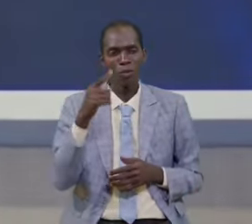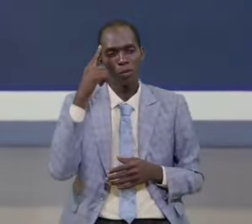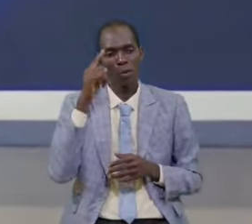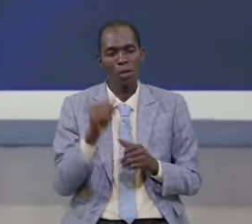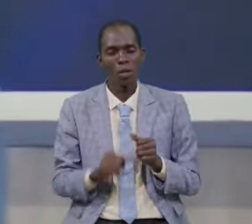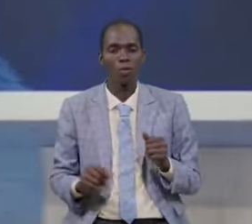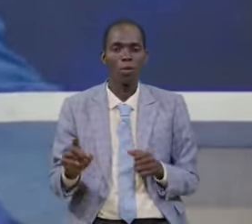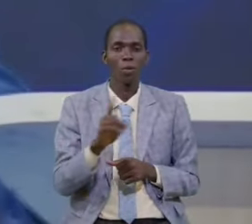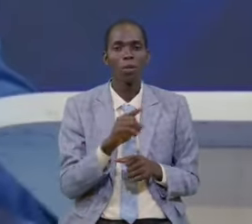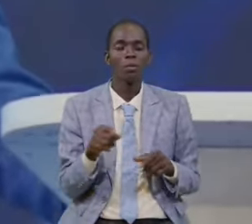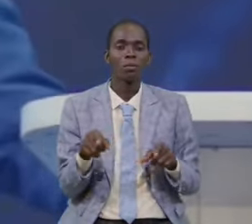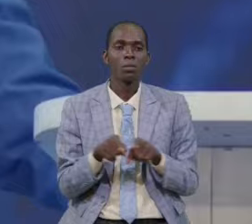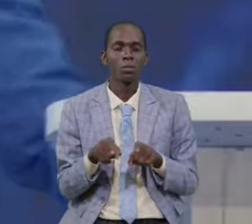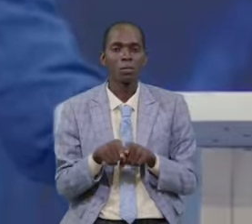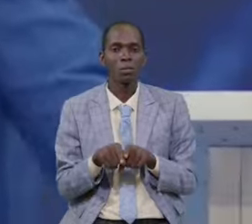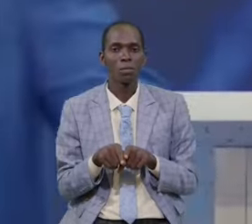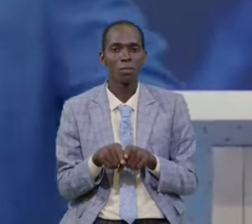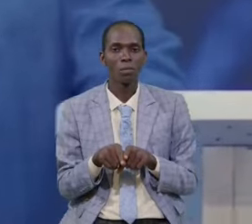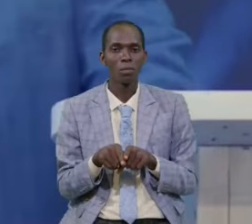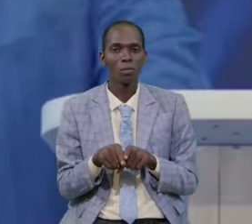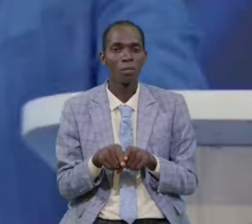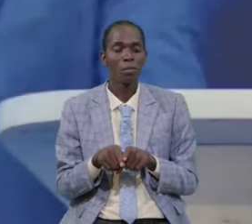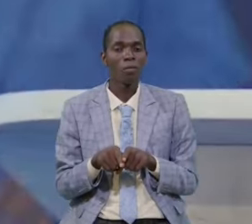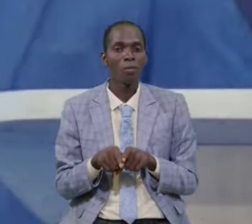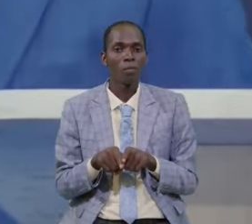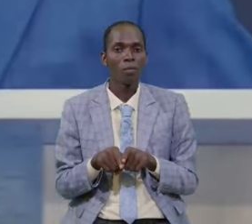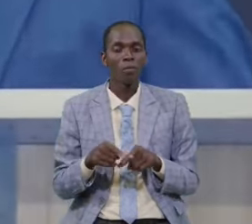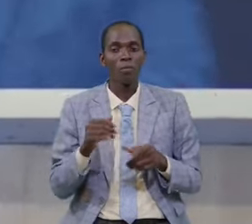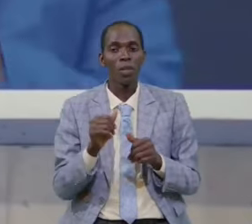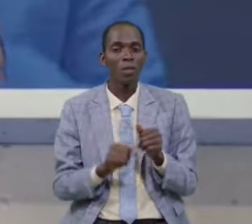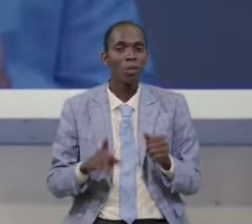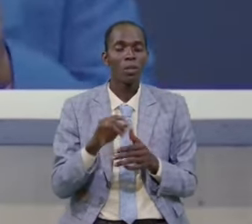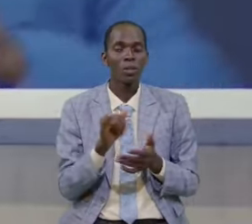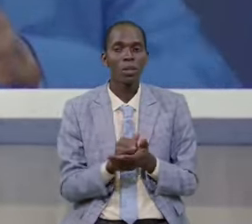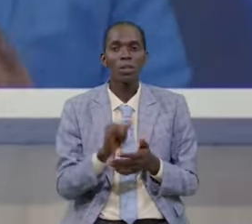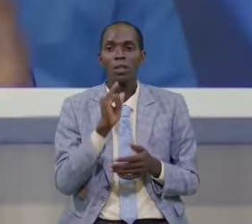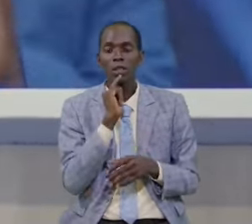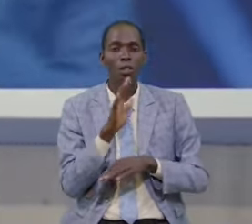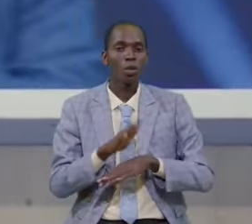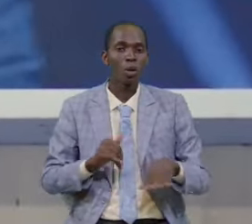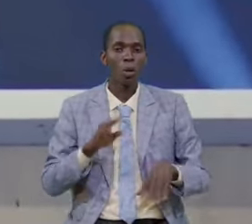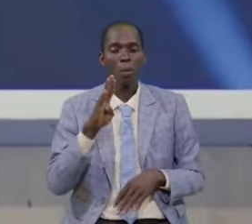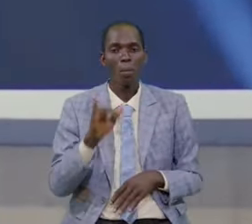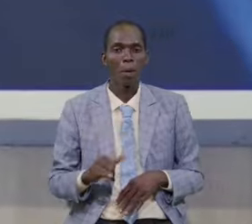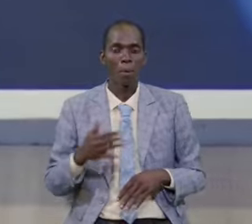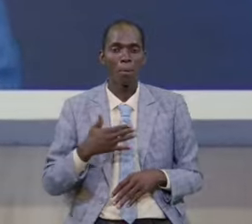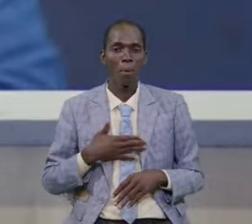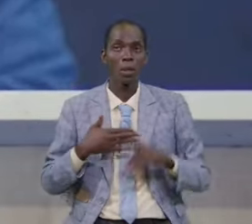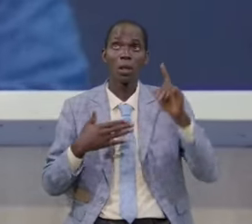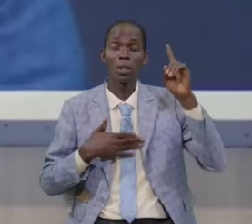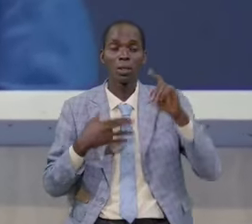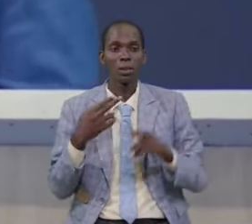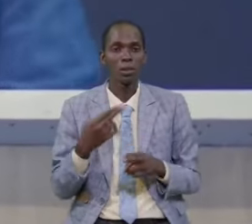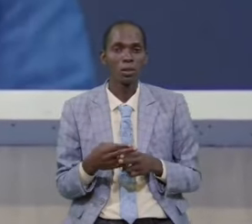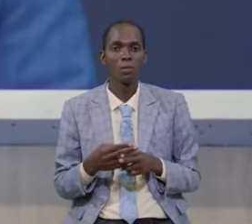même. Et tous ceux qui s'appellent de mon nom et que j'ai créé,